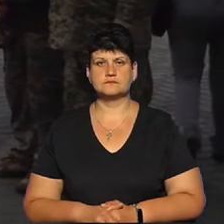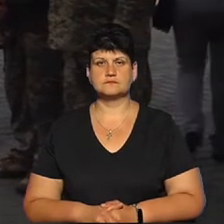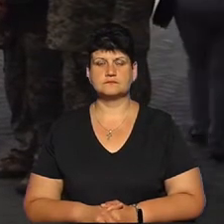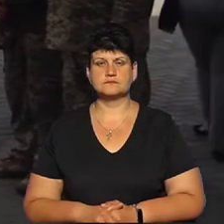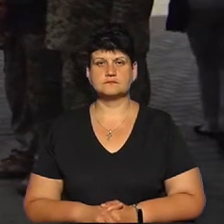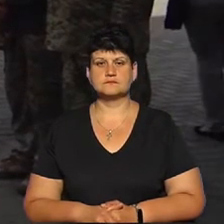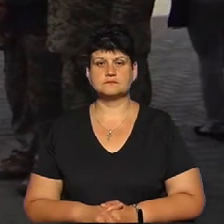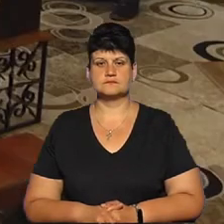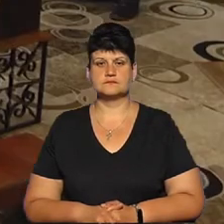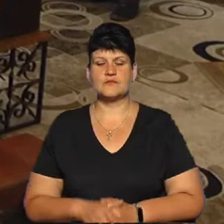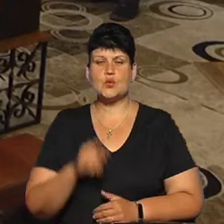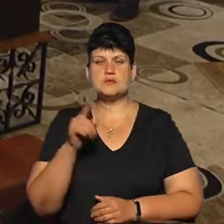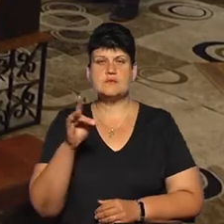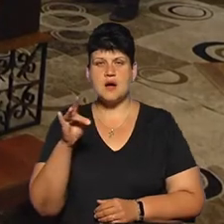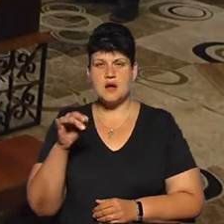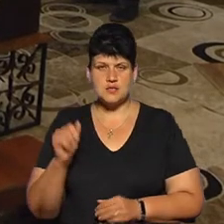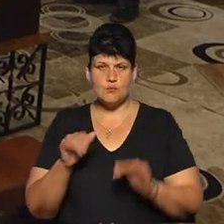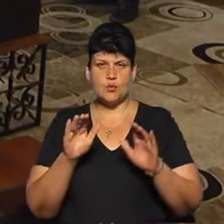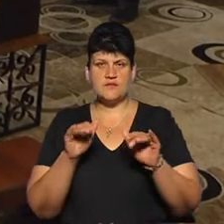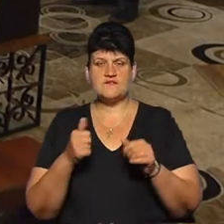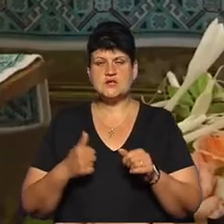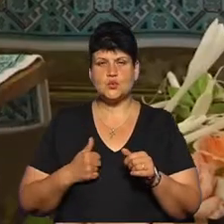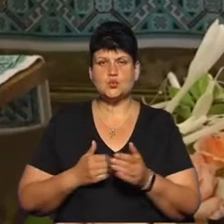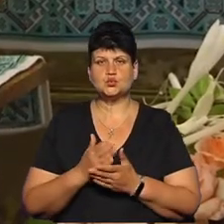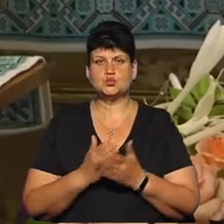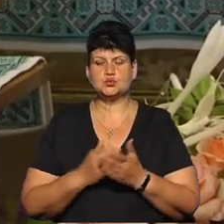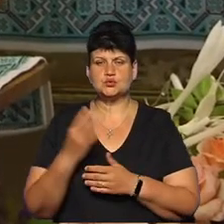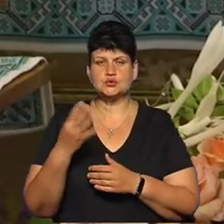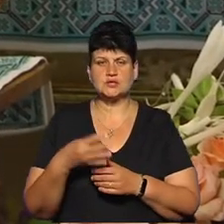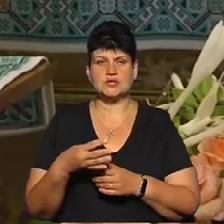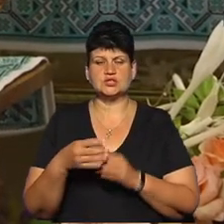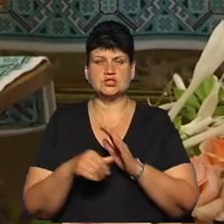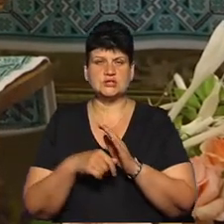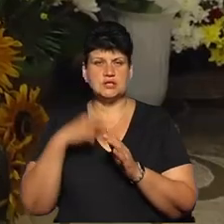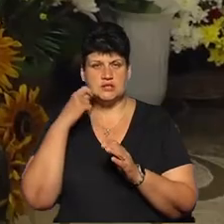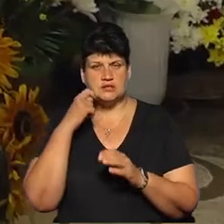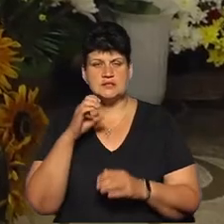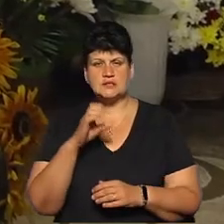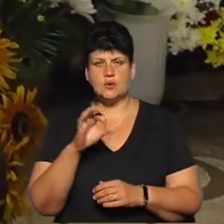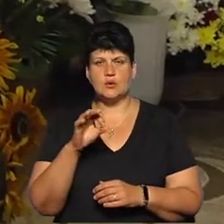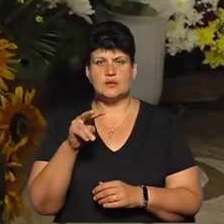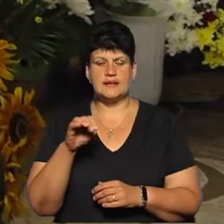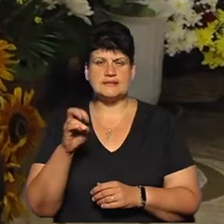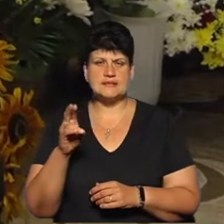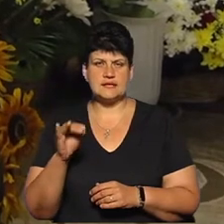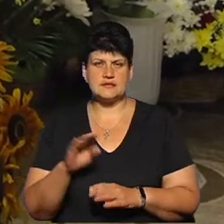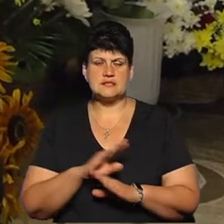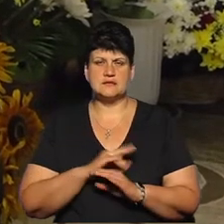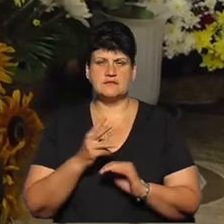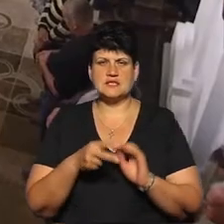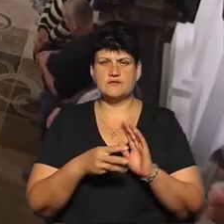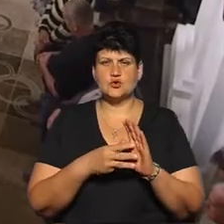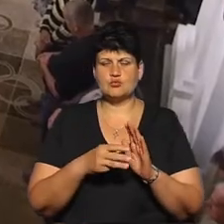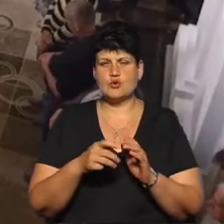У Збаражі попрощалися з військовослужбовцем 46-річним Сергієм Алексієнковим. Він загинув 28 серпня на Донеччині. Під